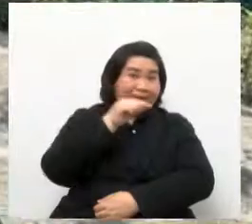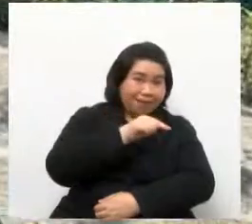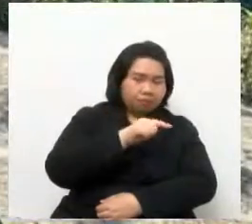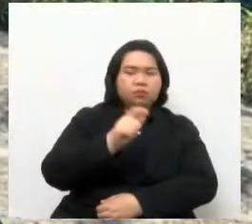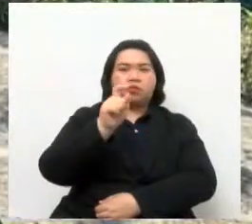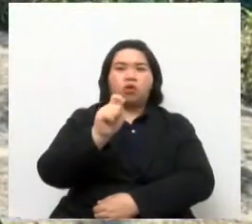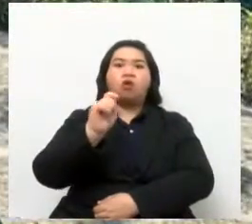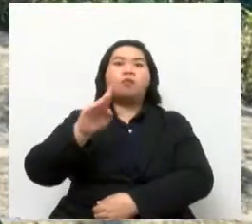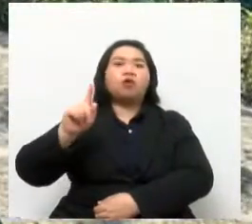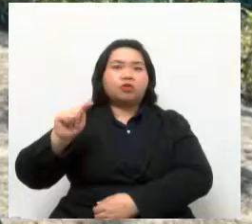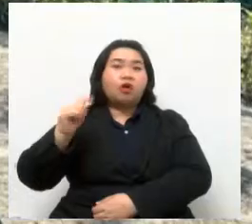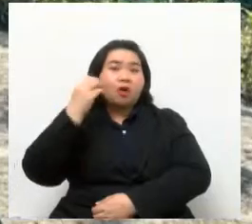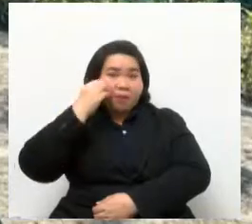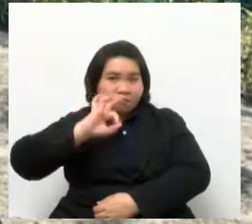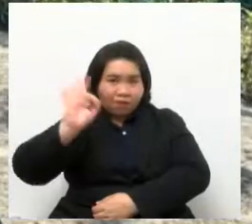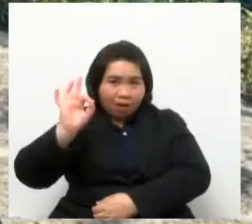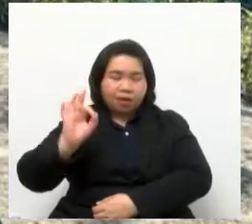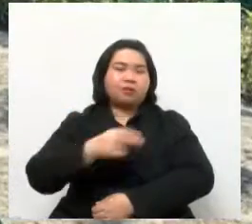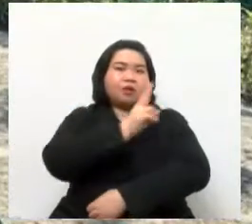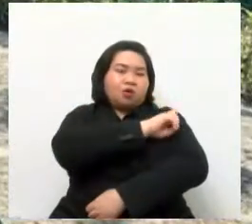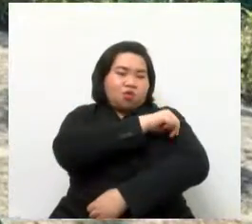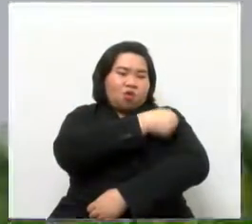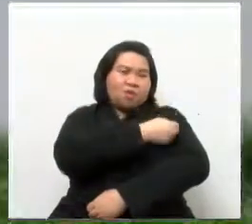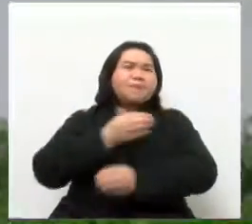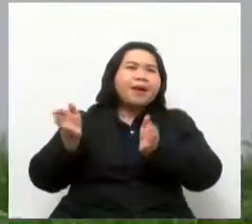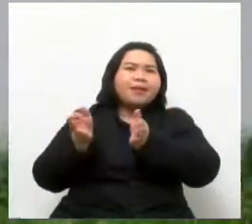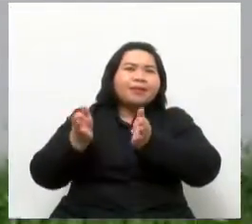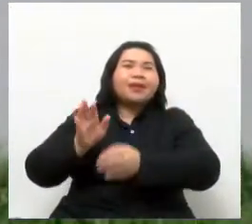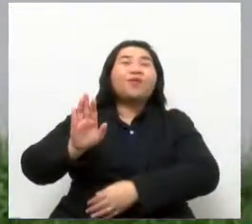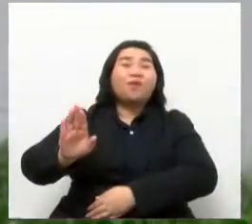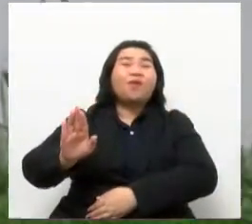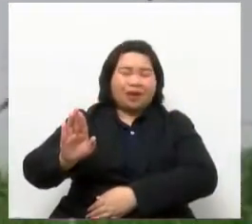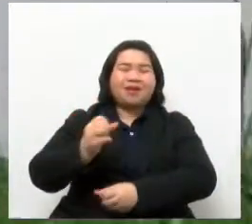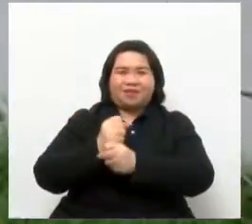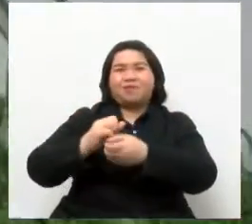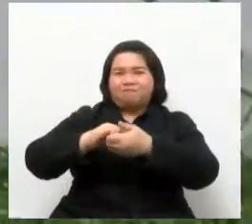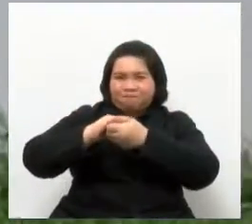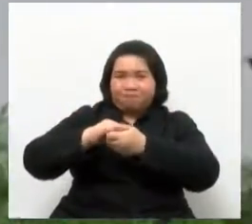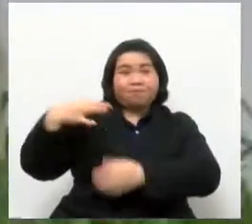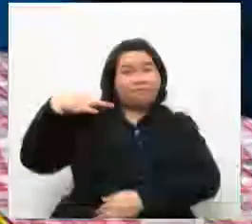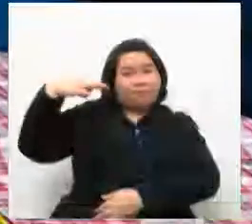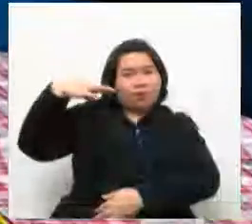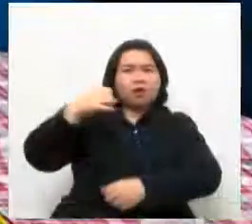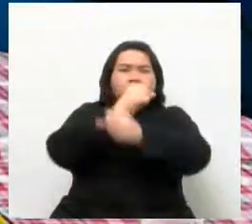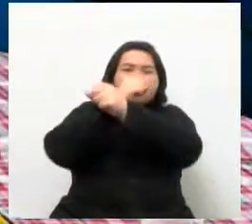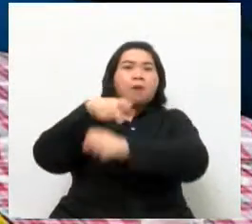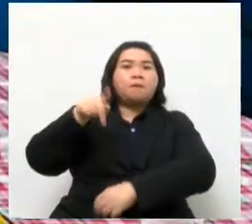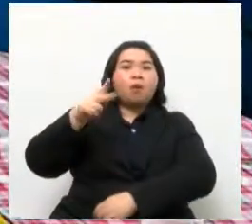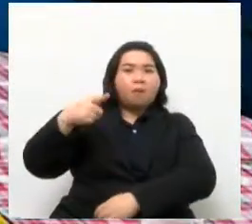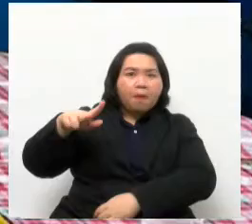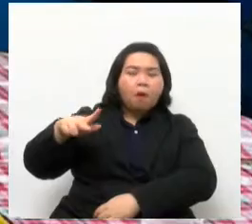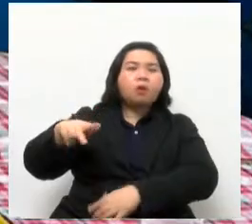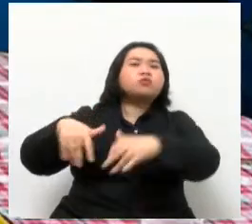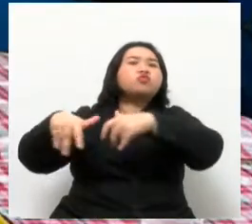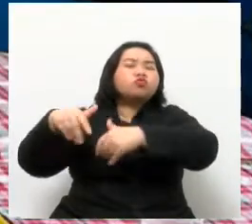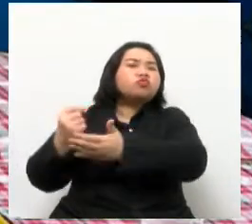ำบลบ้านฟ้าโรงพยาบาลส่งเสริมสุขภาพตำบลบ้านฟ้าอาสาสมัครป้องกันภัยฝ่ายพลเรือนและ